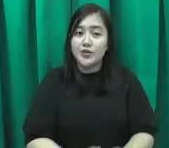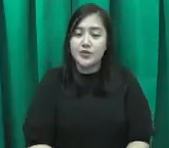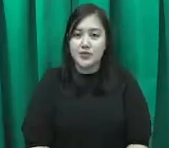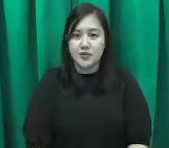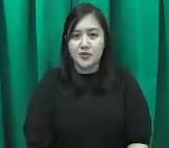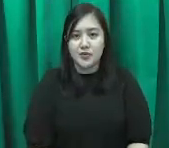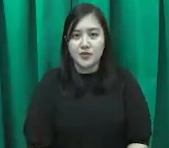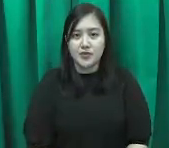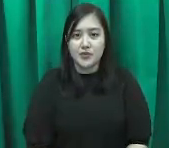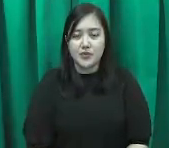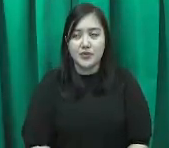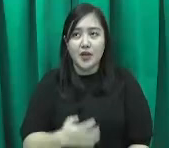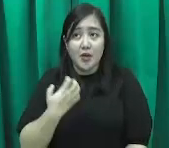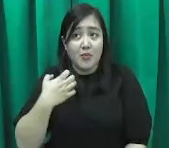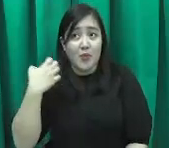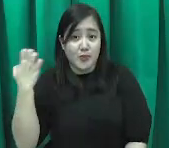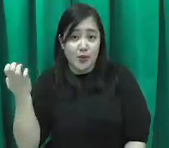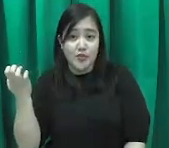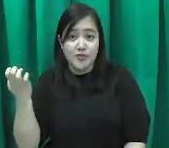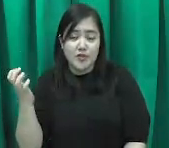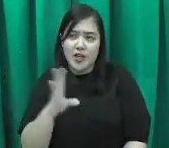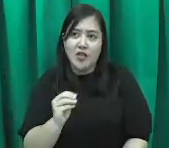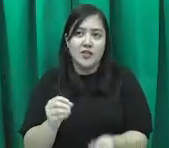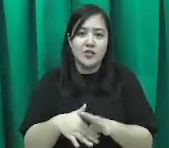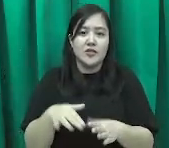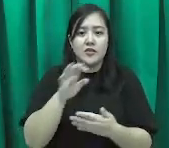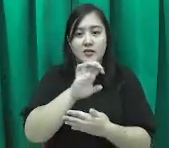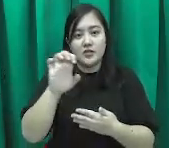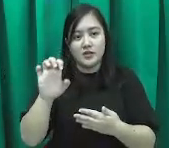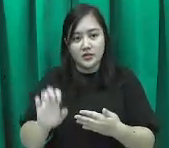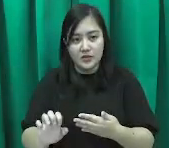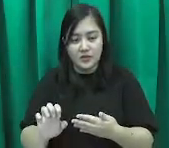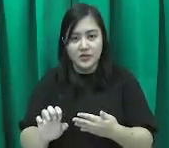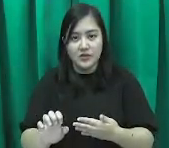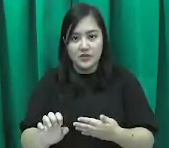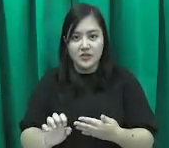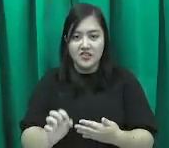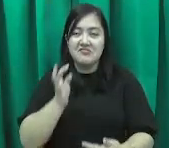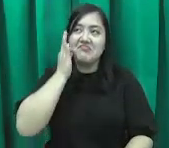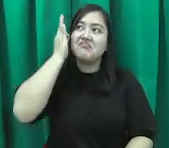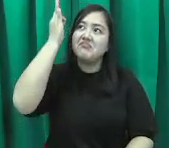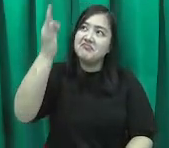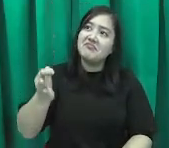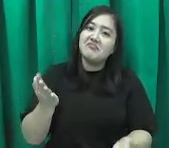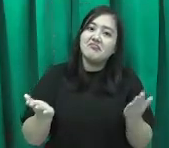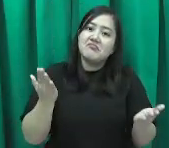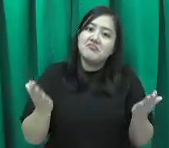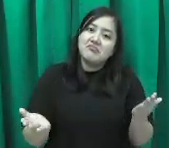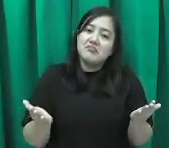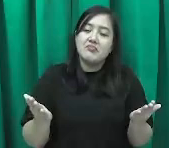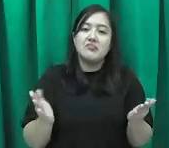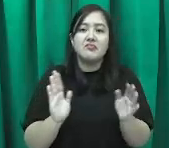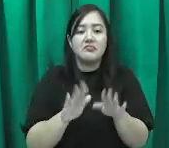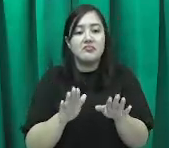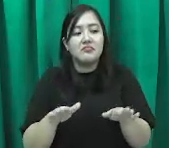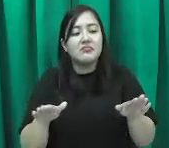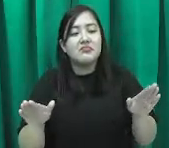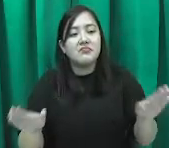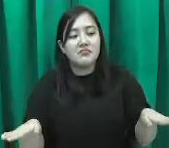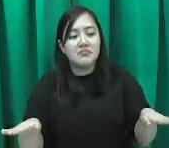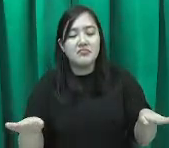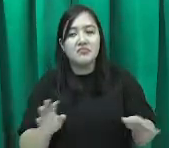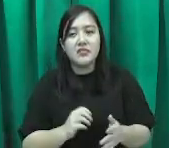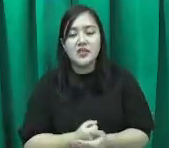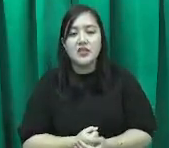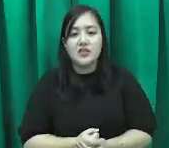kanila. Yeah. Then at the end, ang nakakalungkot, baka naging criminal pa yung anak mo, naging addict pa yung anak mo, dahil dun sa financial support